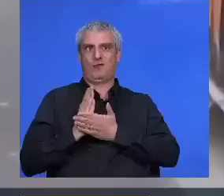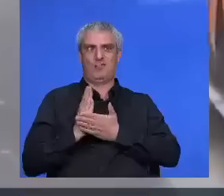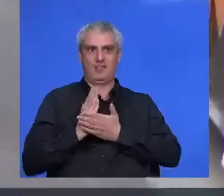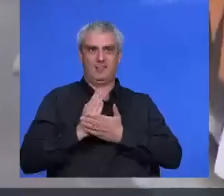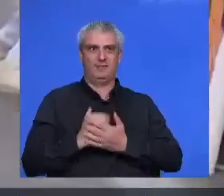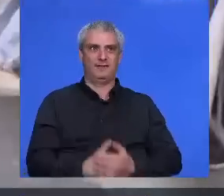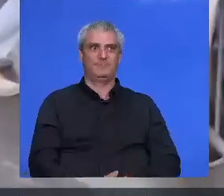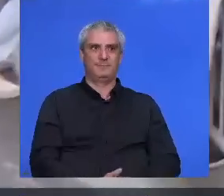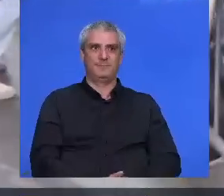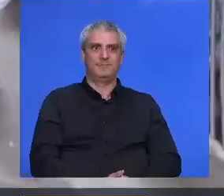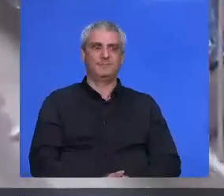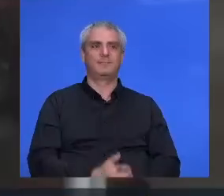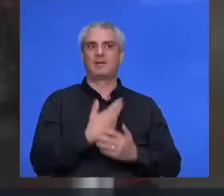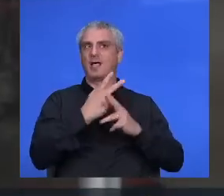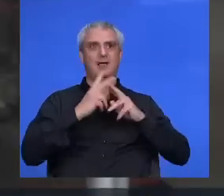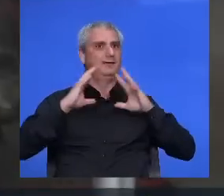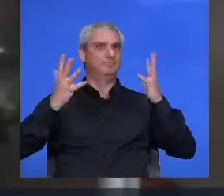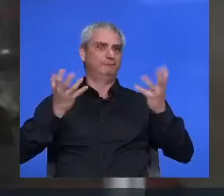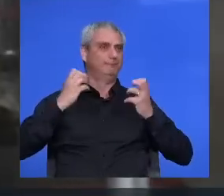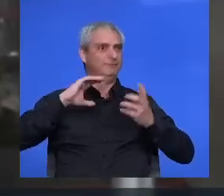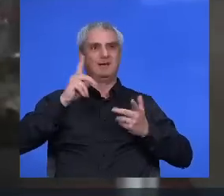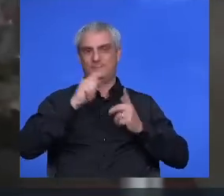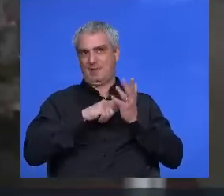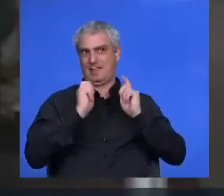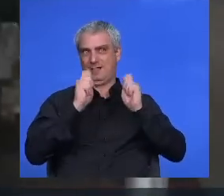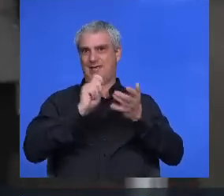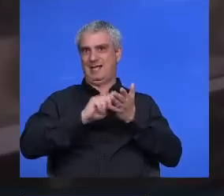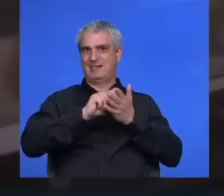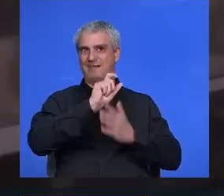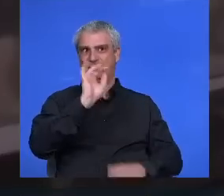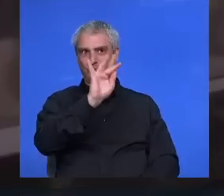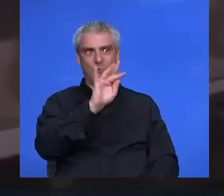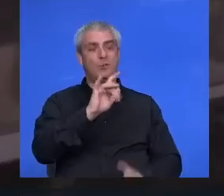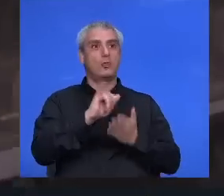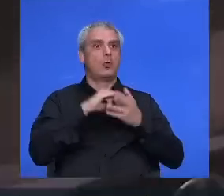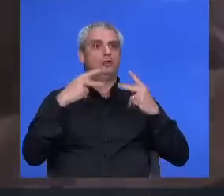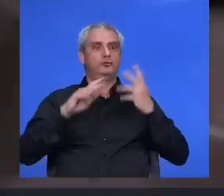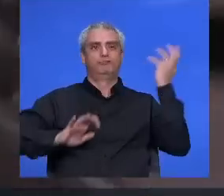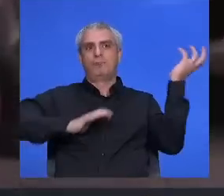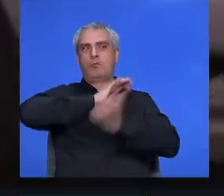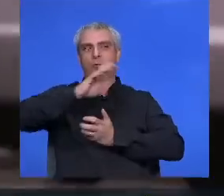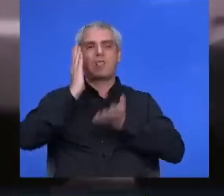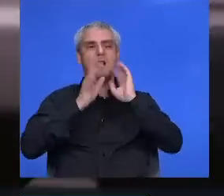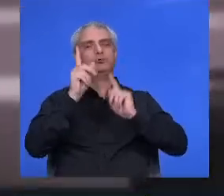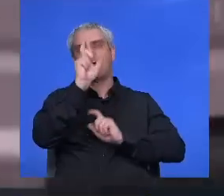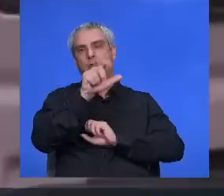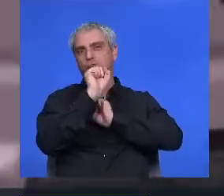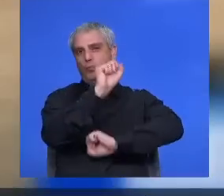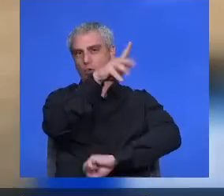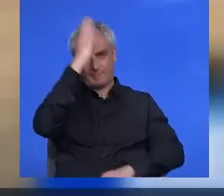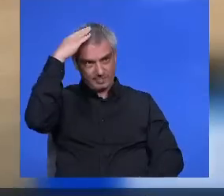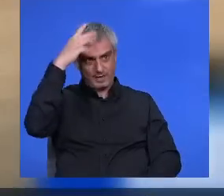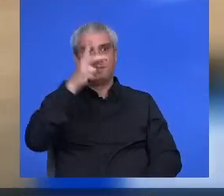מעבר לפסטיבל הצבעוני סביב הגשת כתב האישום, בניו יורק חוששים ממהומות ומאלימות של תומכי טראמפ והשוטרים כבר